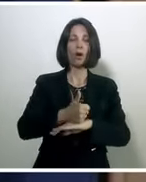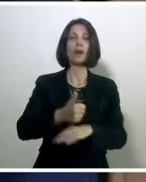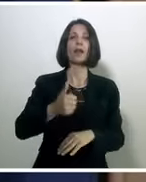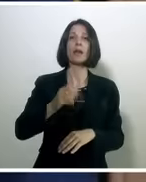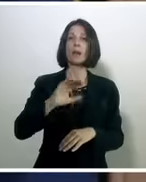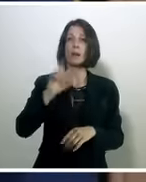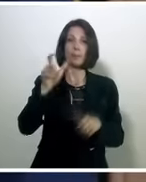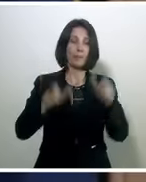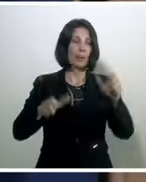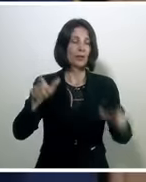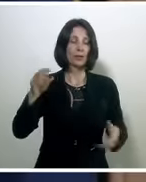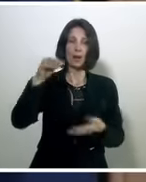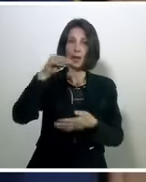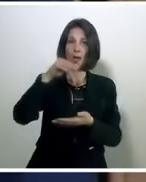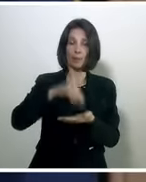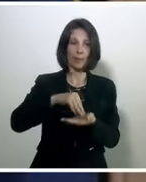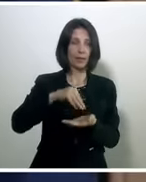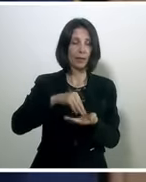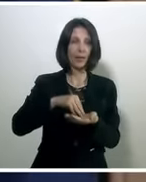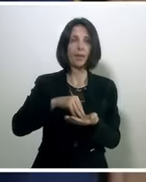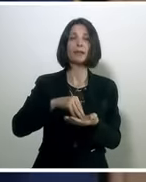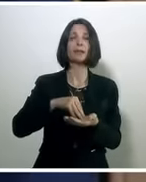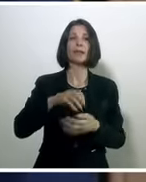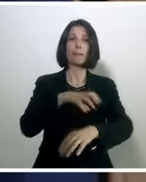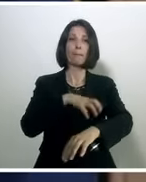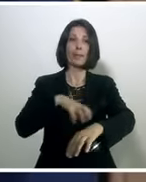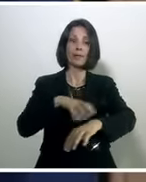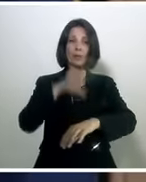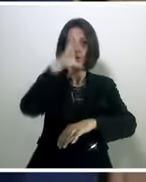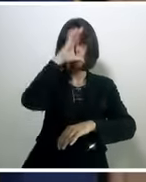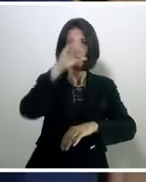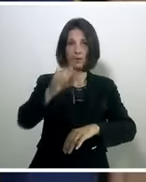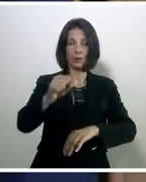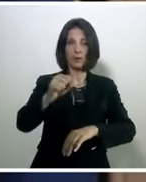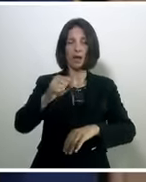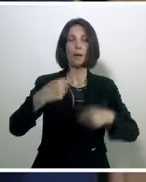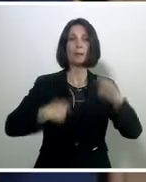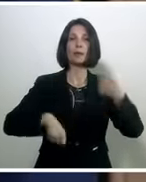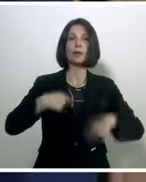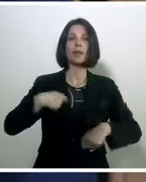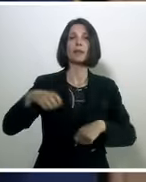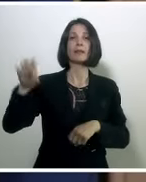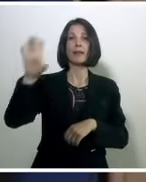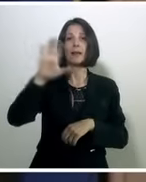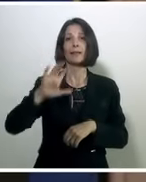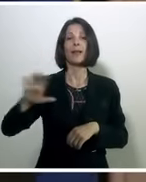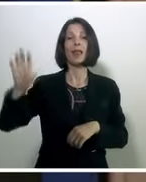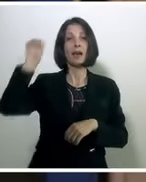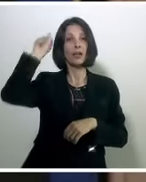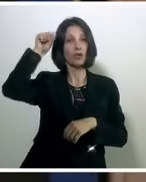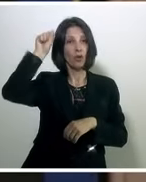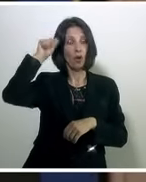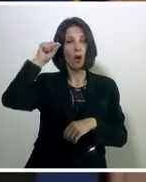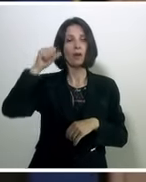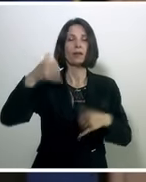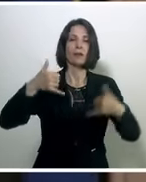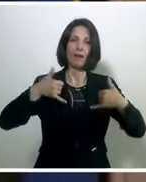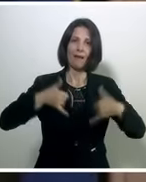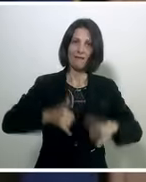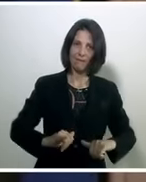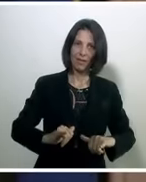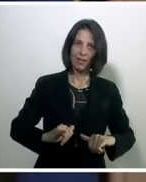dell'università a pres della Regione un saluto particolarmente intenso alle figlie al figlio di Enrico